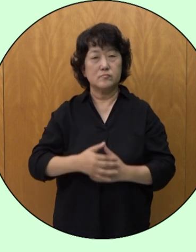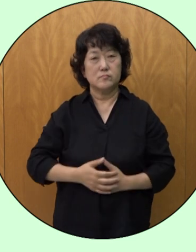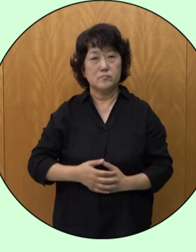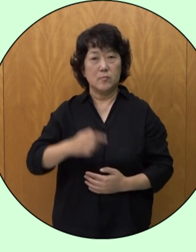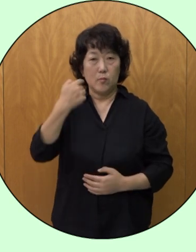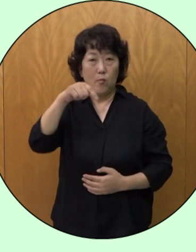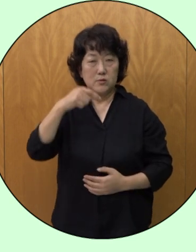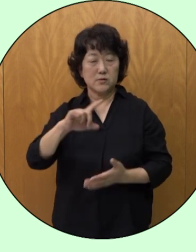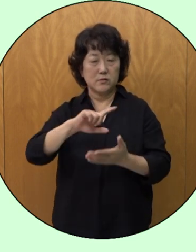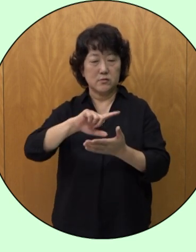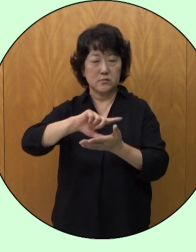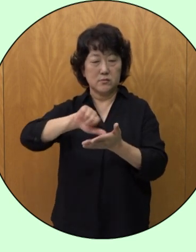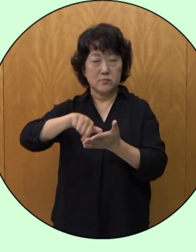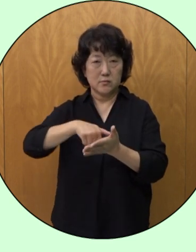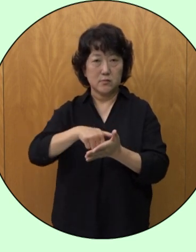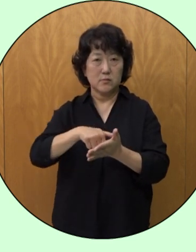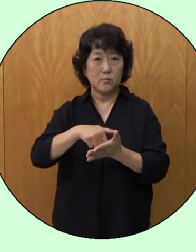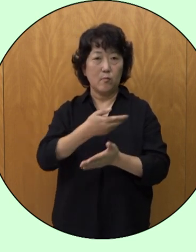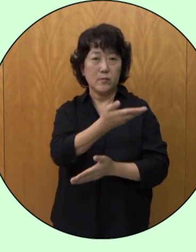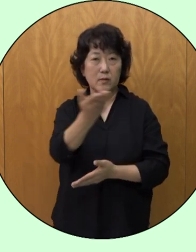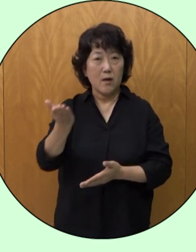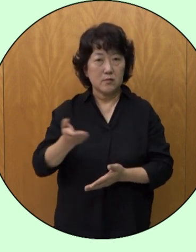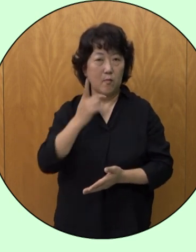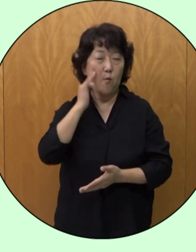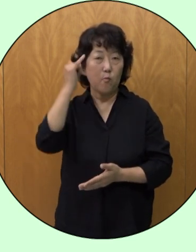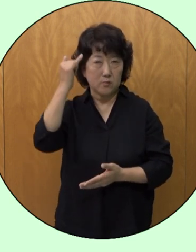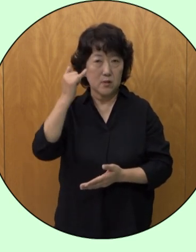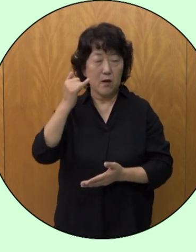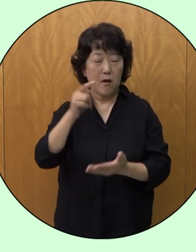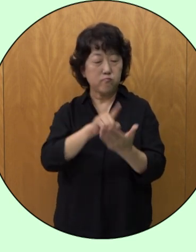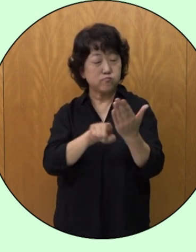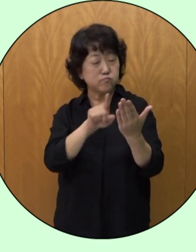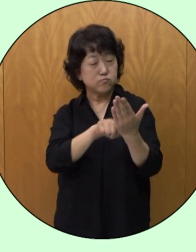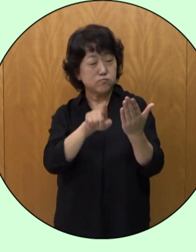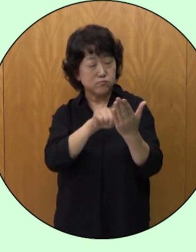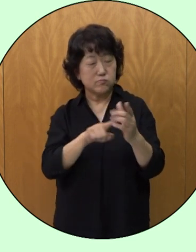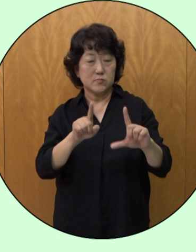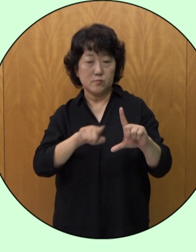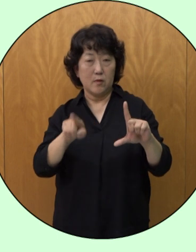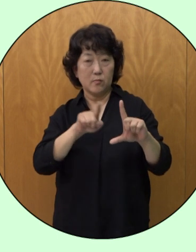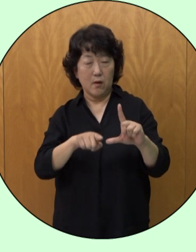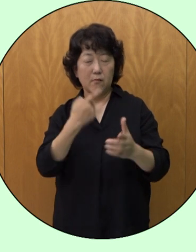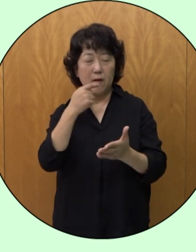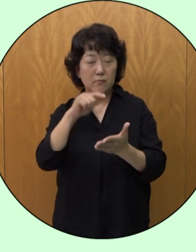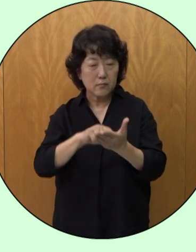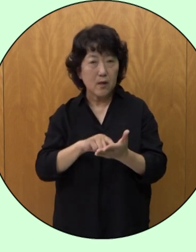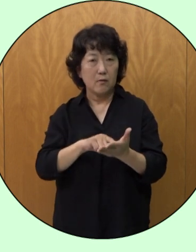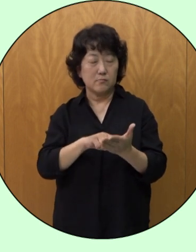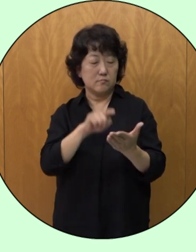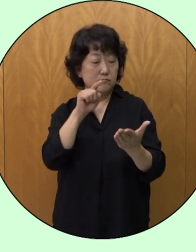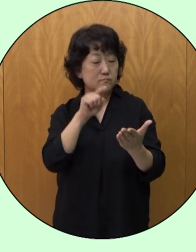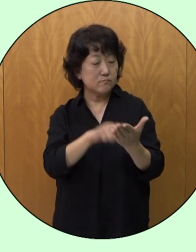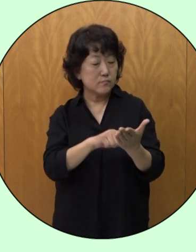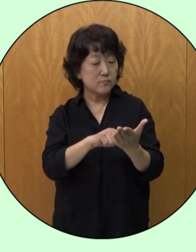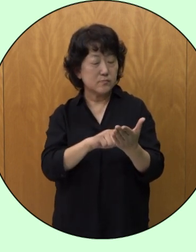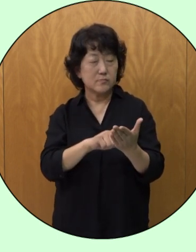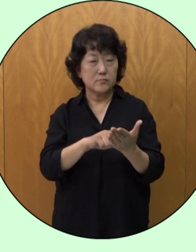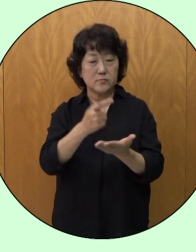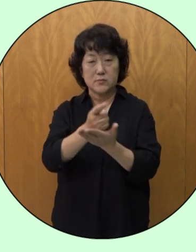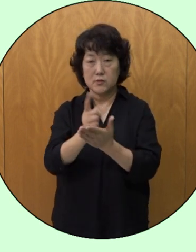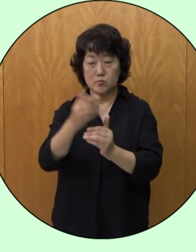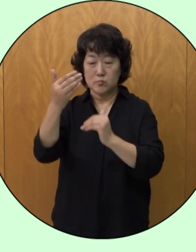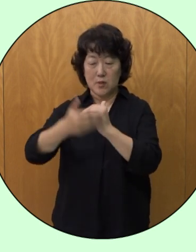師や保護者、地域の皆さんの持つタブレットやスマホから簡単な操作で地図と写真